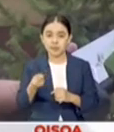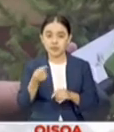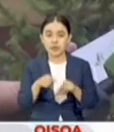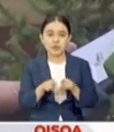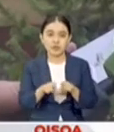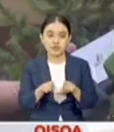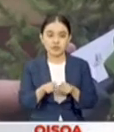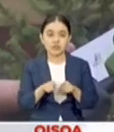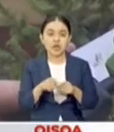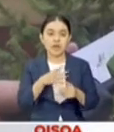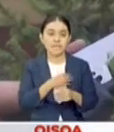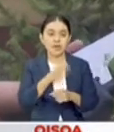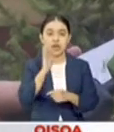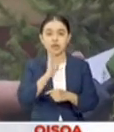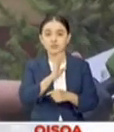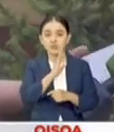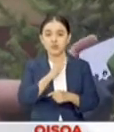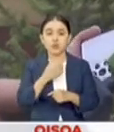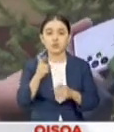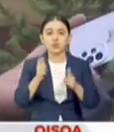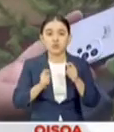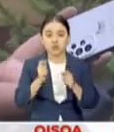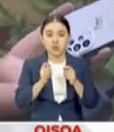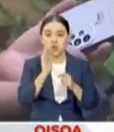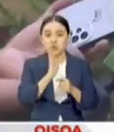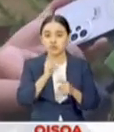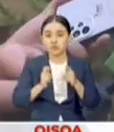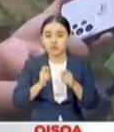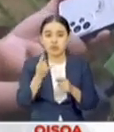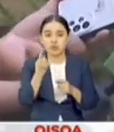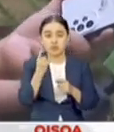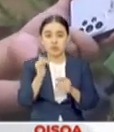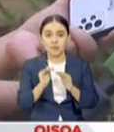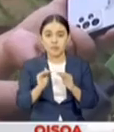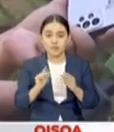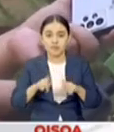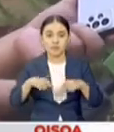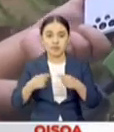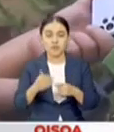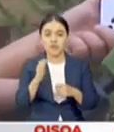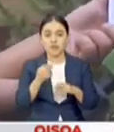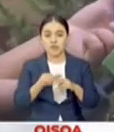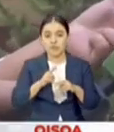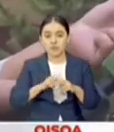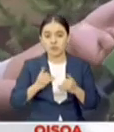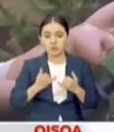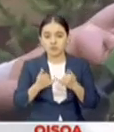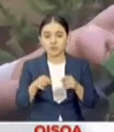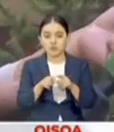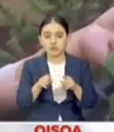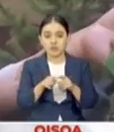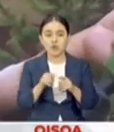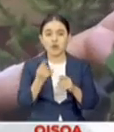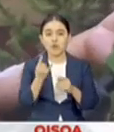ham emizikli ayollarda sutdan, ona sutidan chaqaloq farzandiga o'tadi. Va mana shuning uchun ham bola